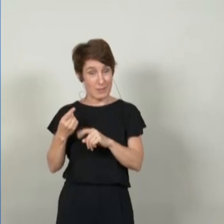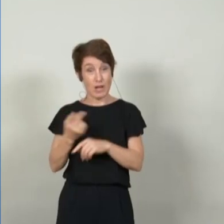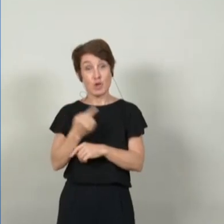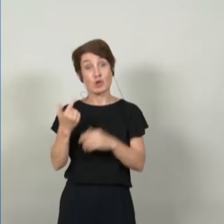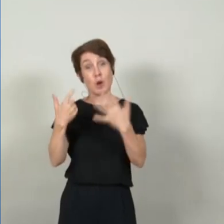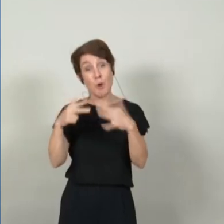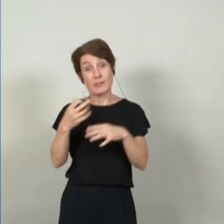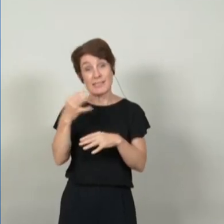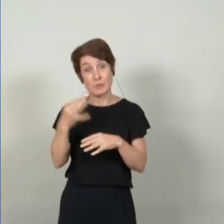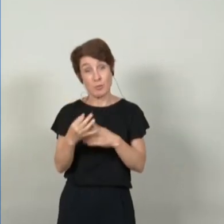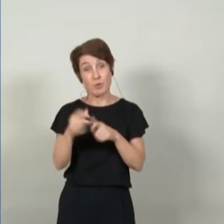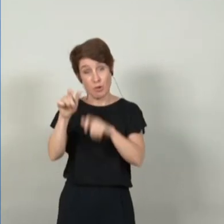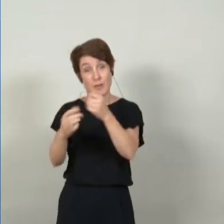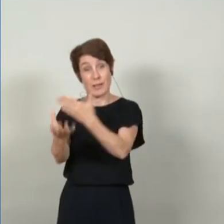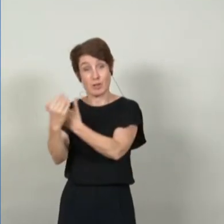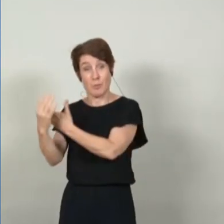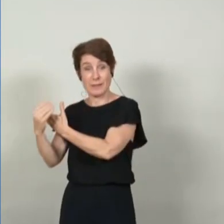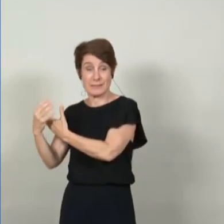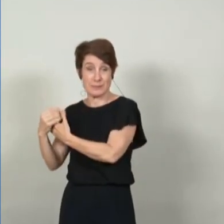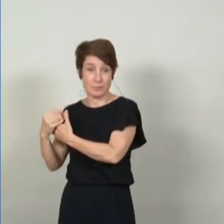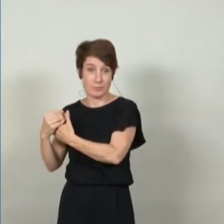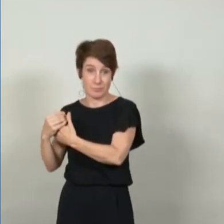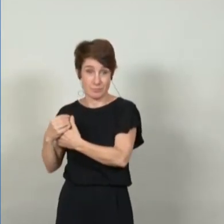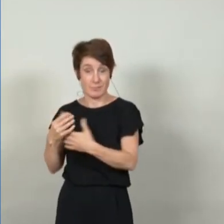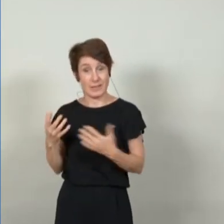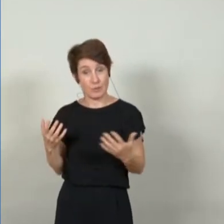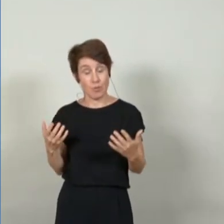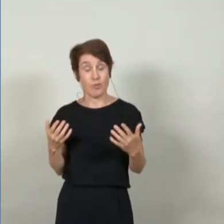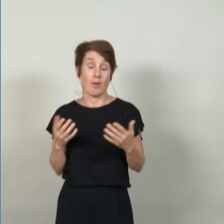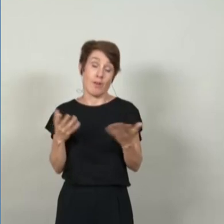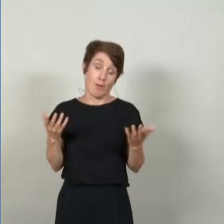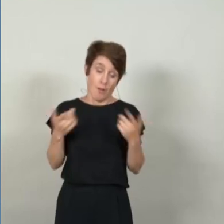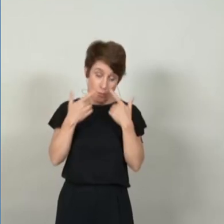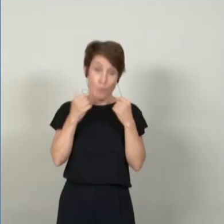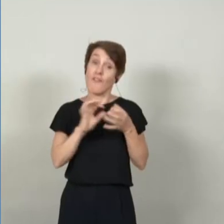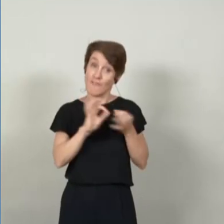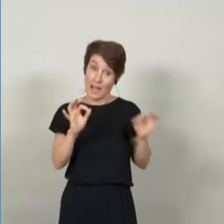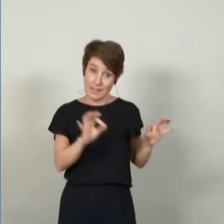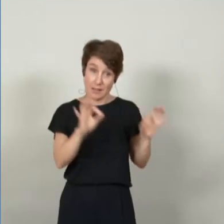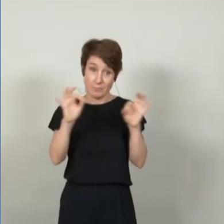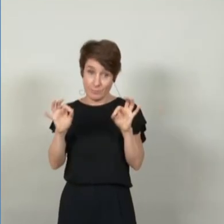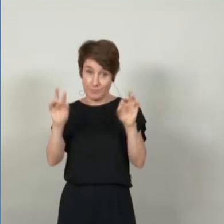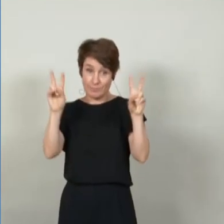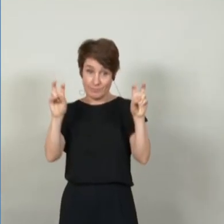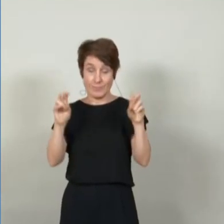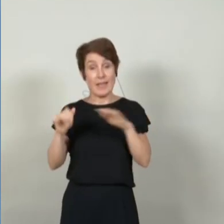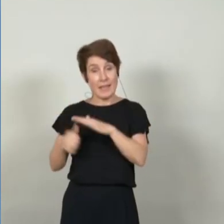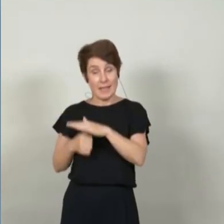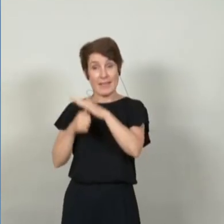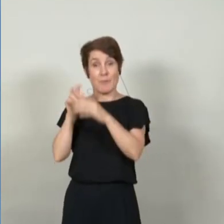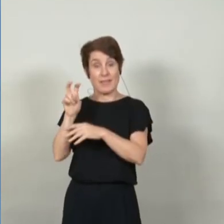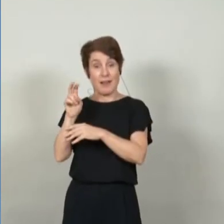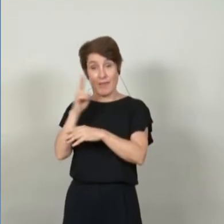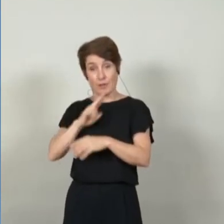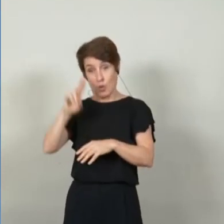à l'année capitale verte pire encore et je cite il apparaît que l'année capitale verte européenne est aussi passée à côté